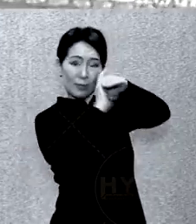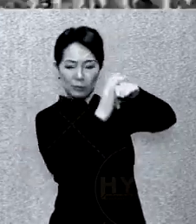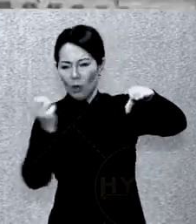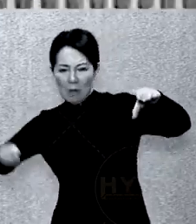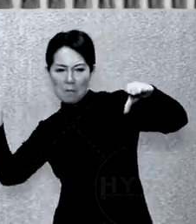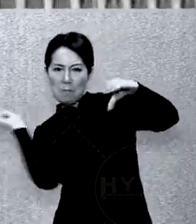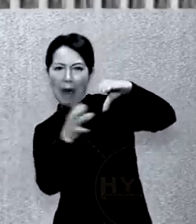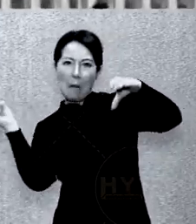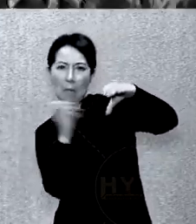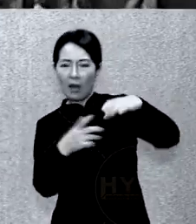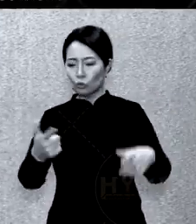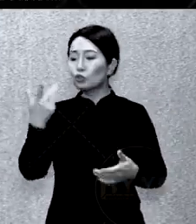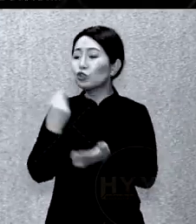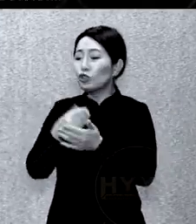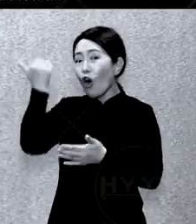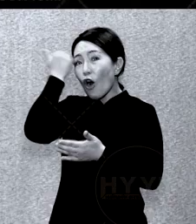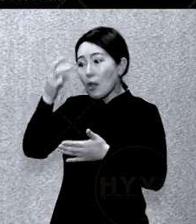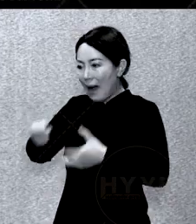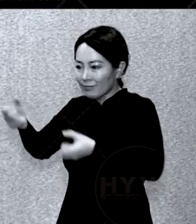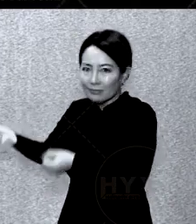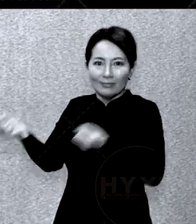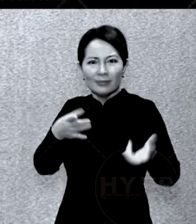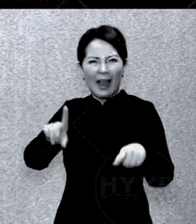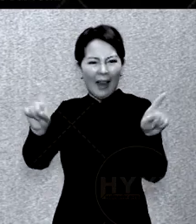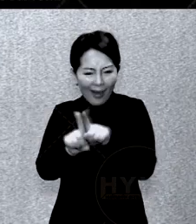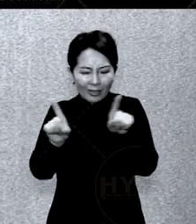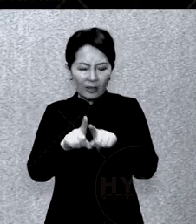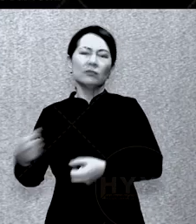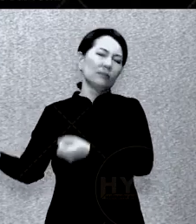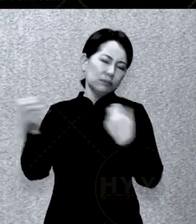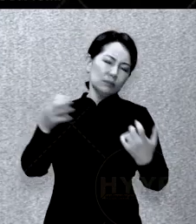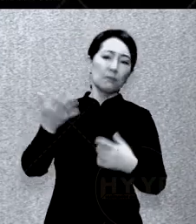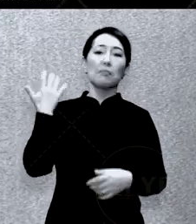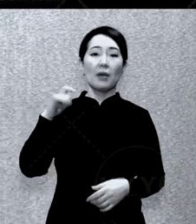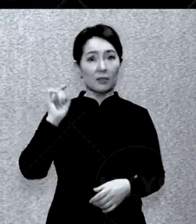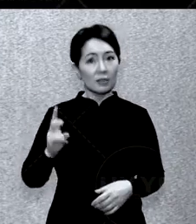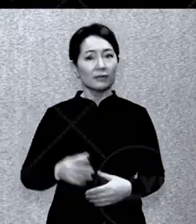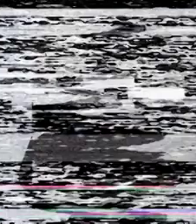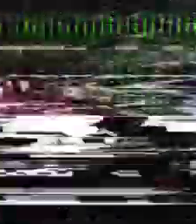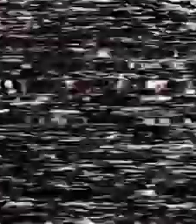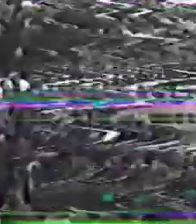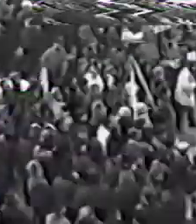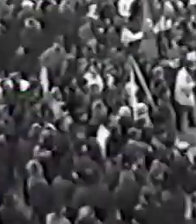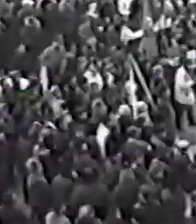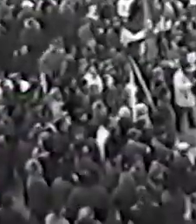тэр паз автус руу юус ингээл дээр дээрсэн хүмүүсийг одоо хоньны гулууз мах шидэж байгаа юм шиг дээрээс нь шидээд гэсэн